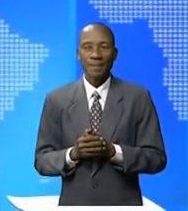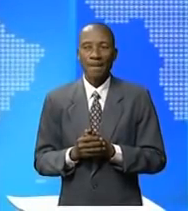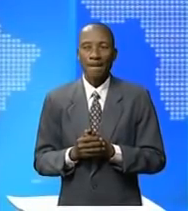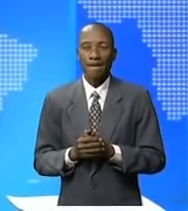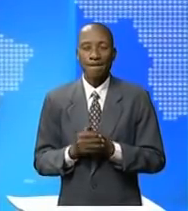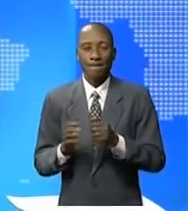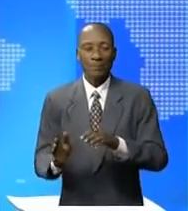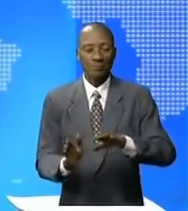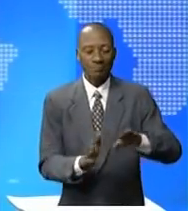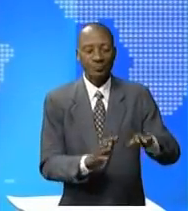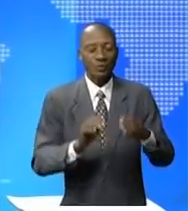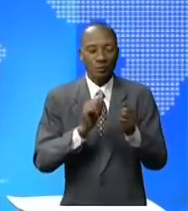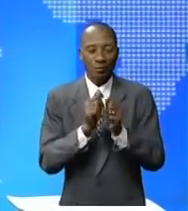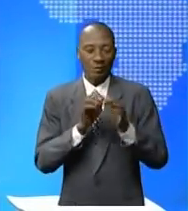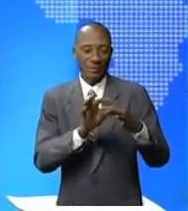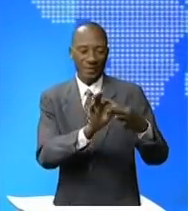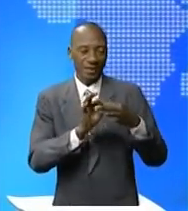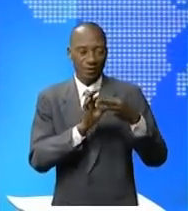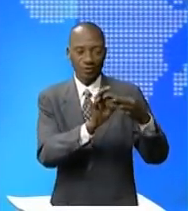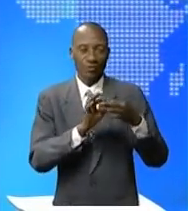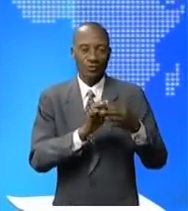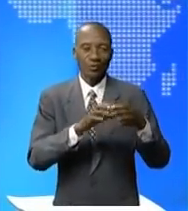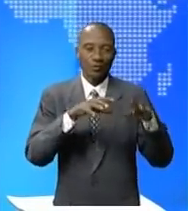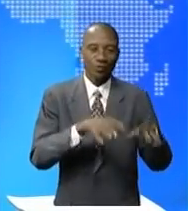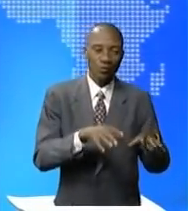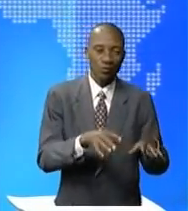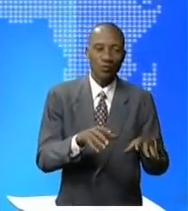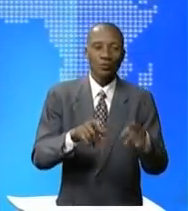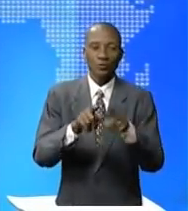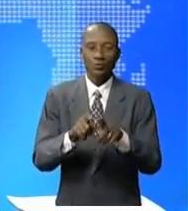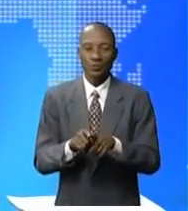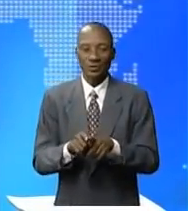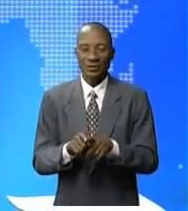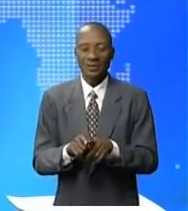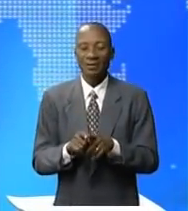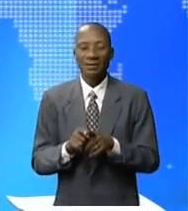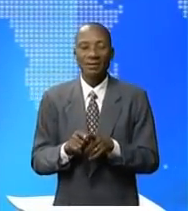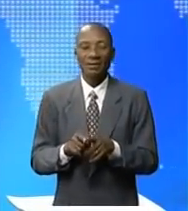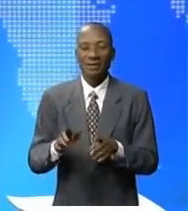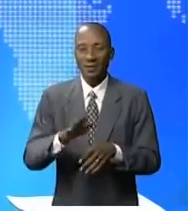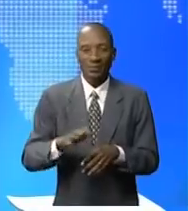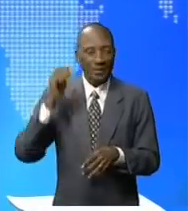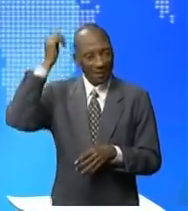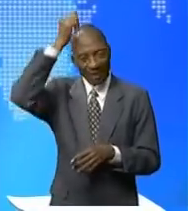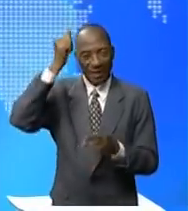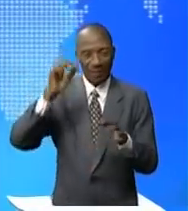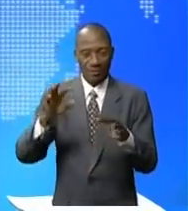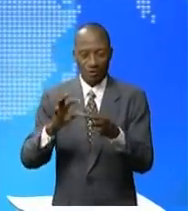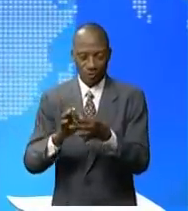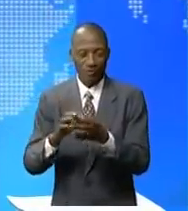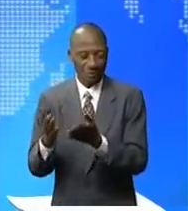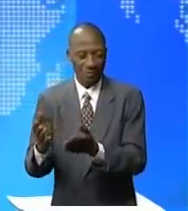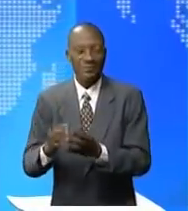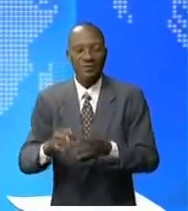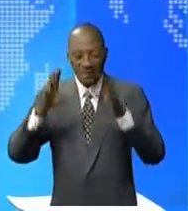Le réchauffement des relations bilatérales entre la RDC et les Émirats arabes unis au menu de l'audience que le président de la République, Félix-Antoine